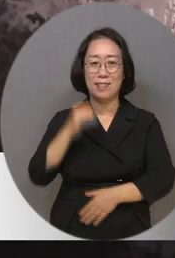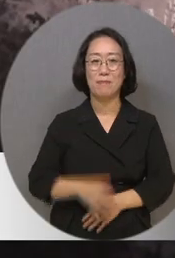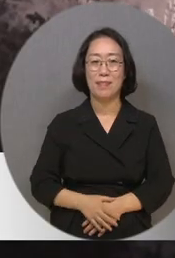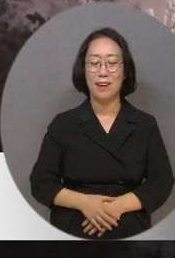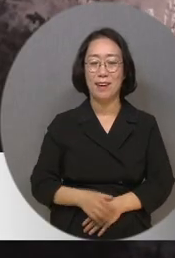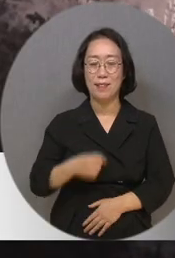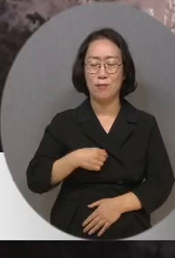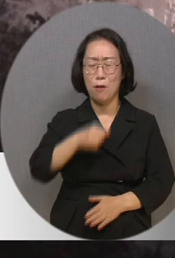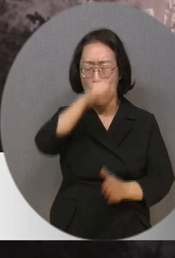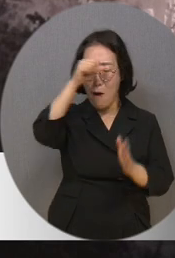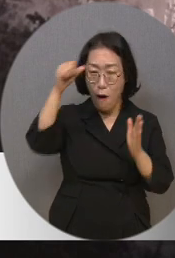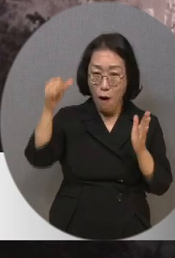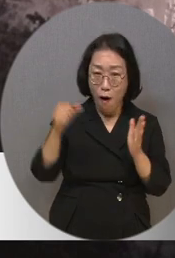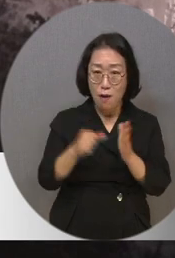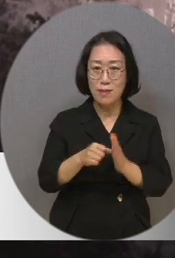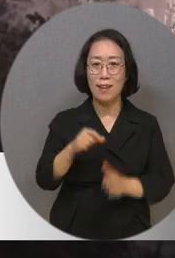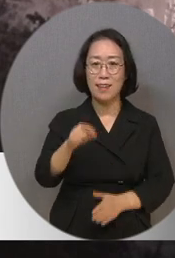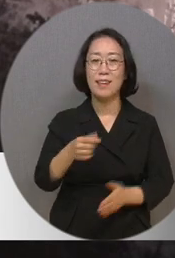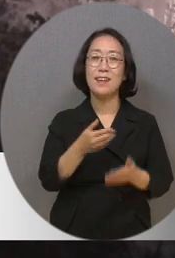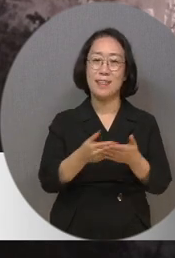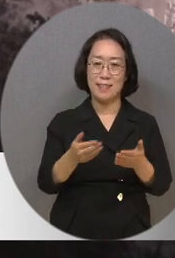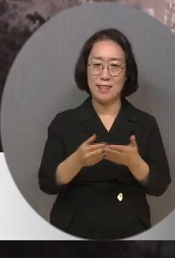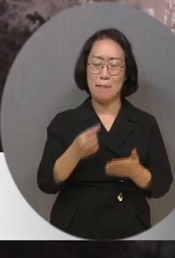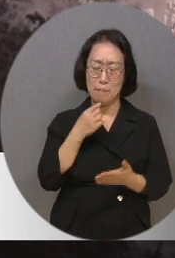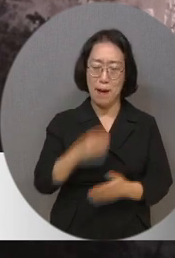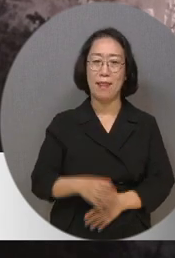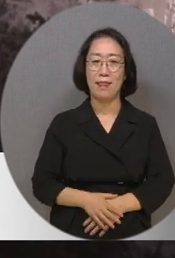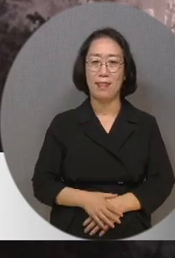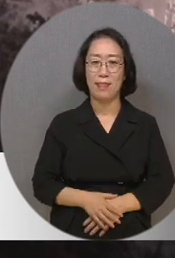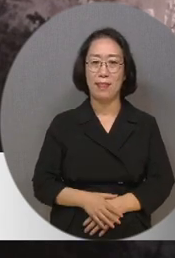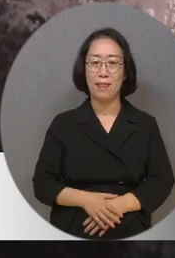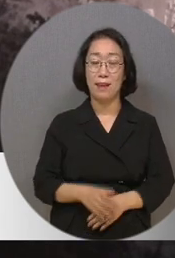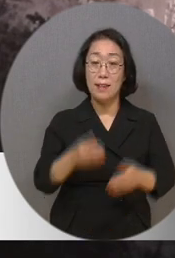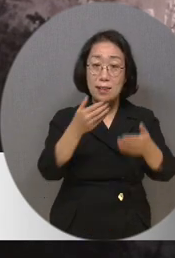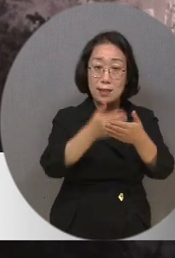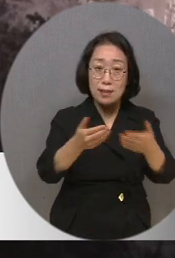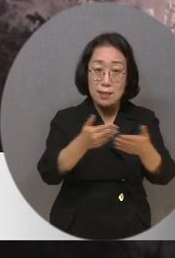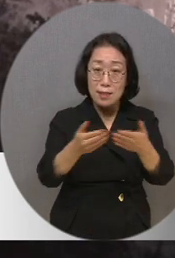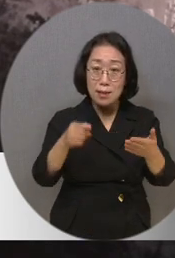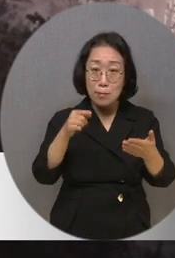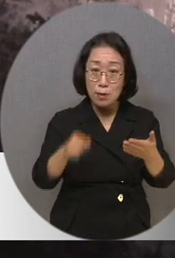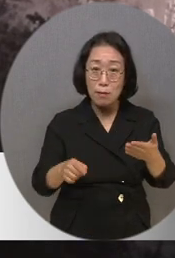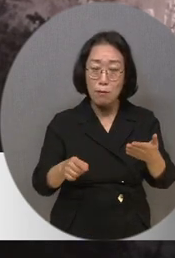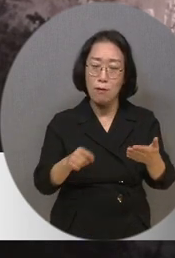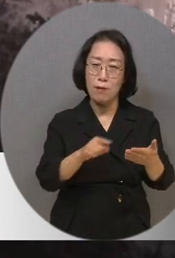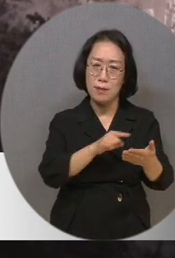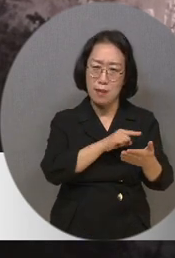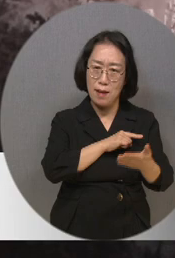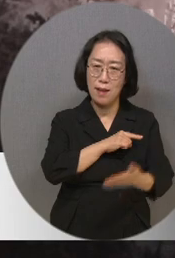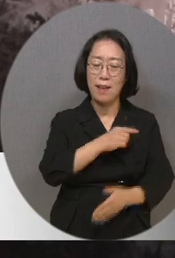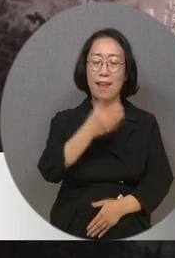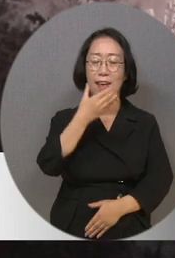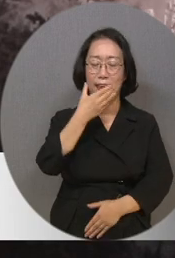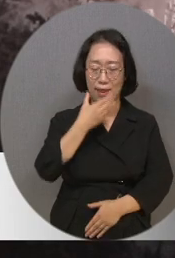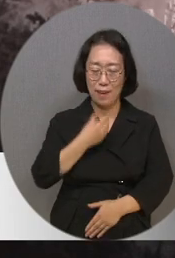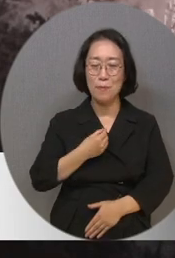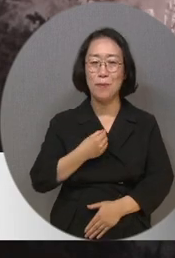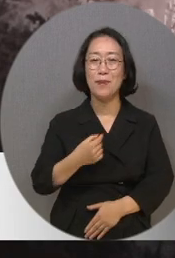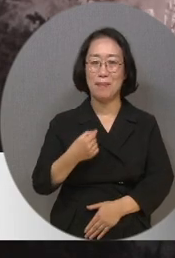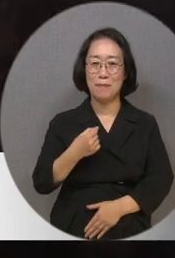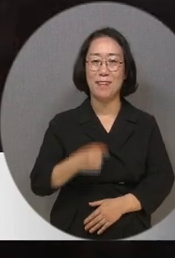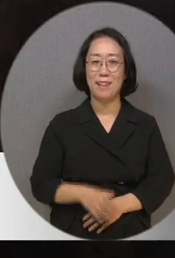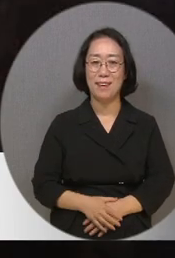저는 평생을 그림만을 그려왔고 그림을 그릴 때 가장